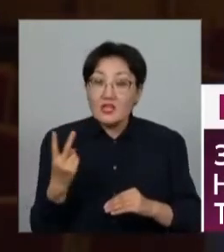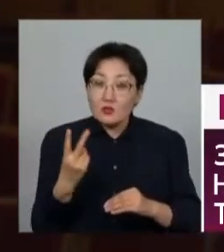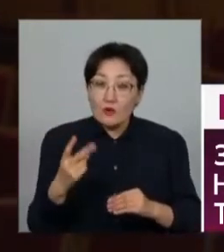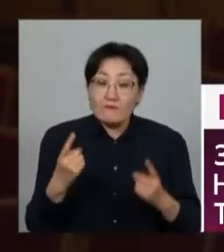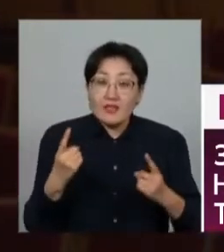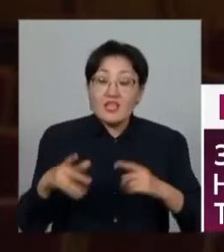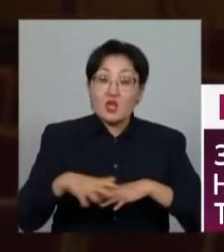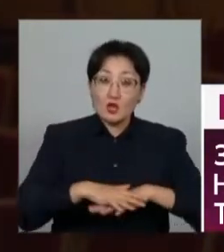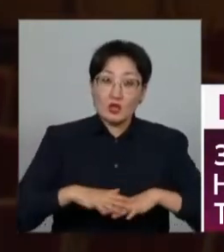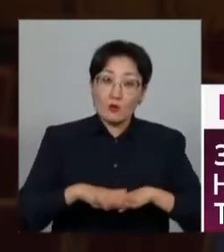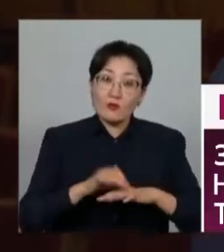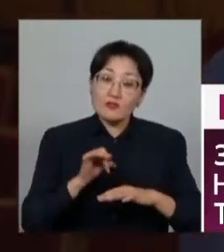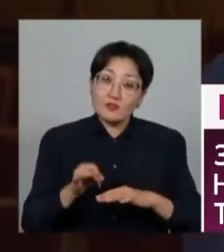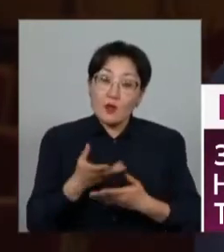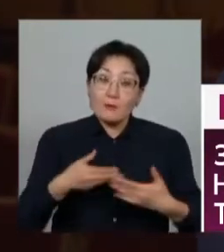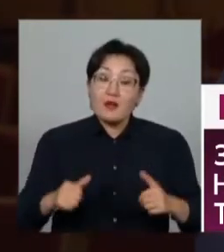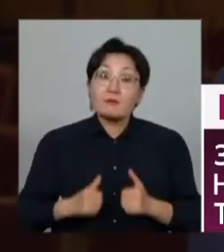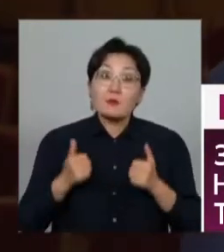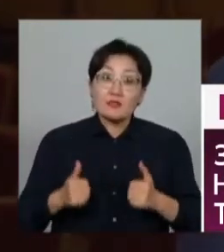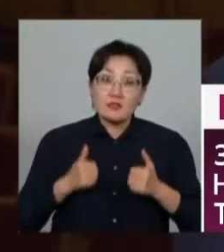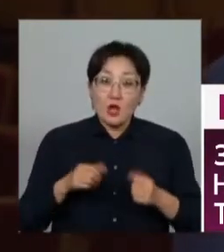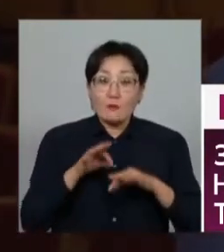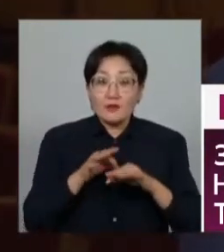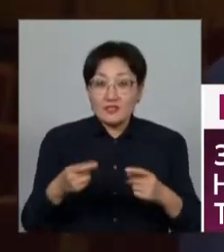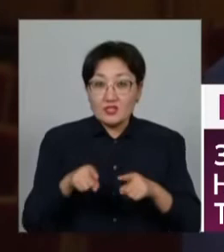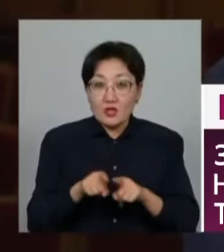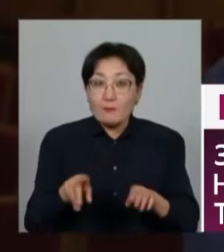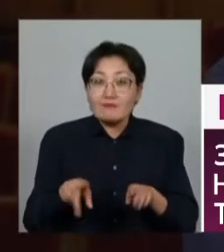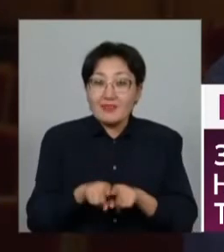великих народов. И мы попытались провести такие